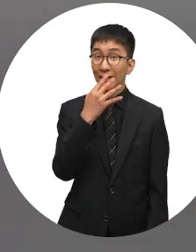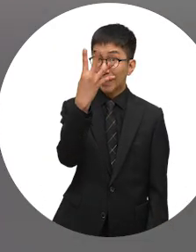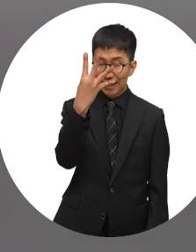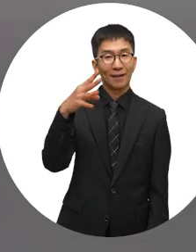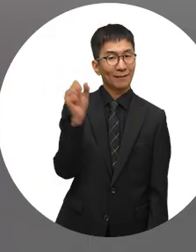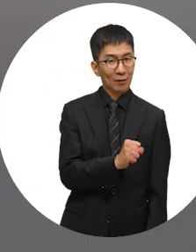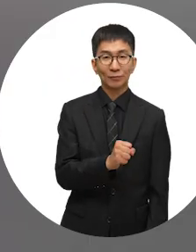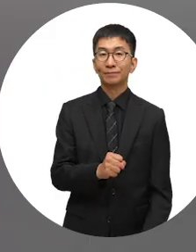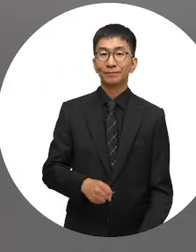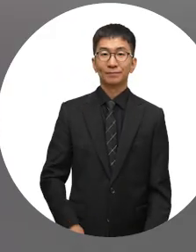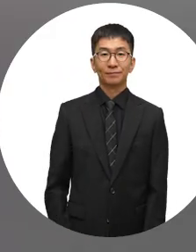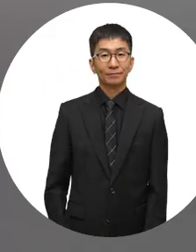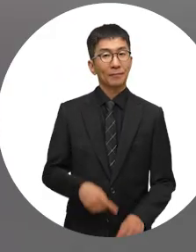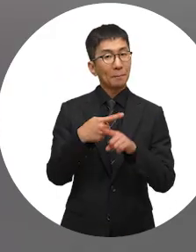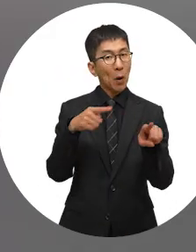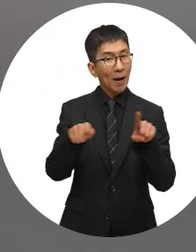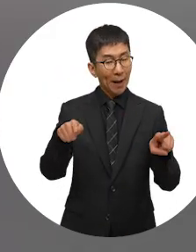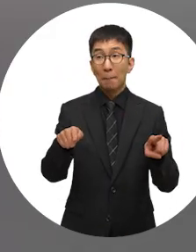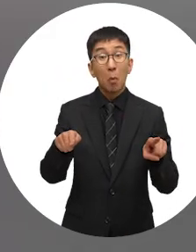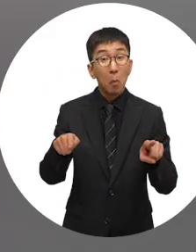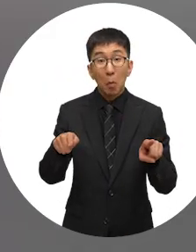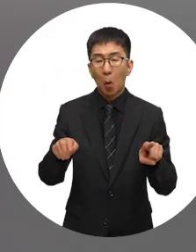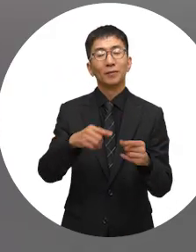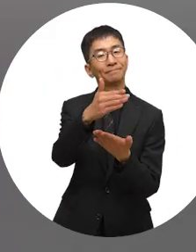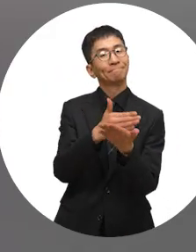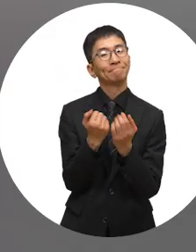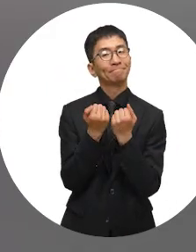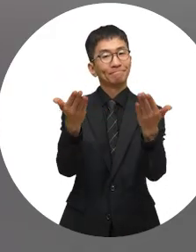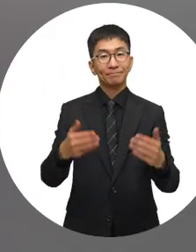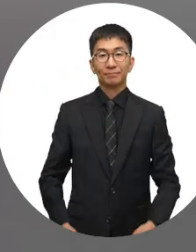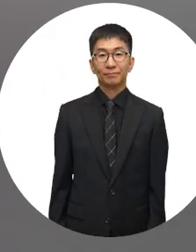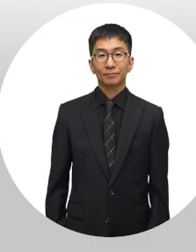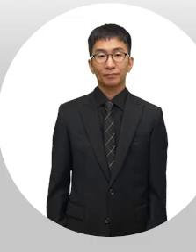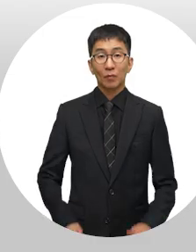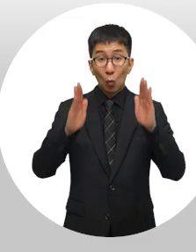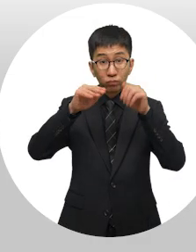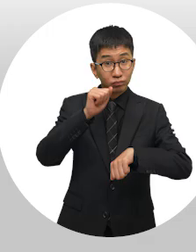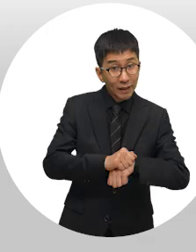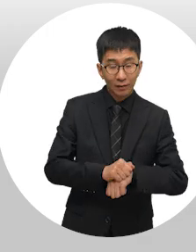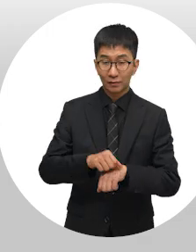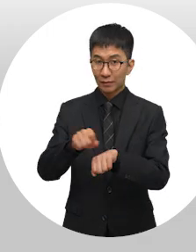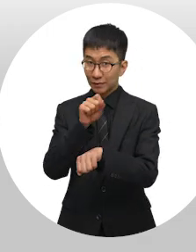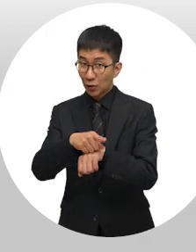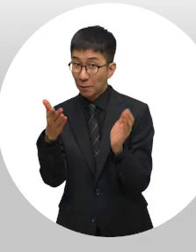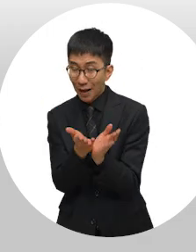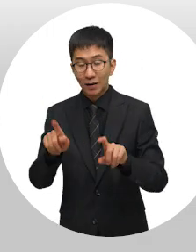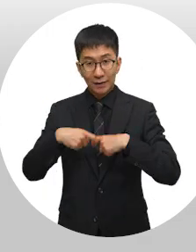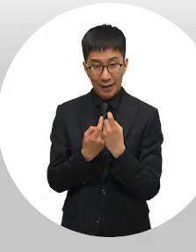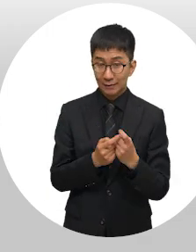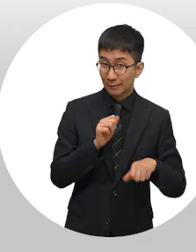형광펜 4개를 준비해 주시고요. 각 색상은 다음 4가지 평가 영역에 대응합니다. 학업 성취 수준, 계열